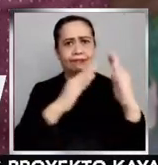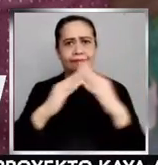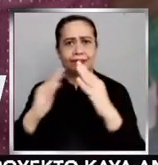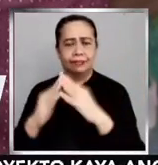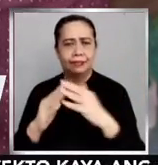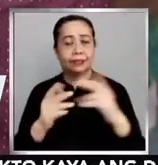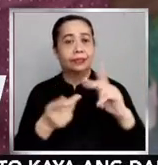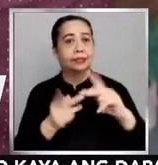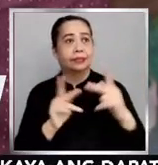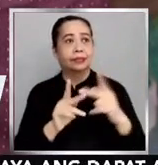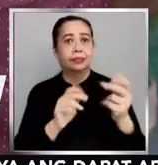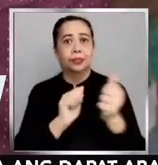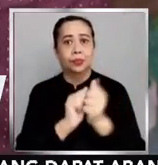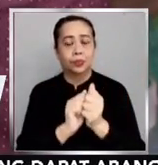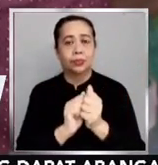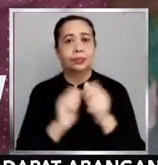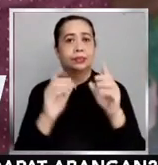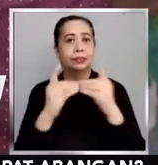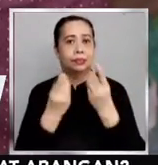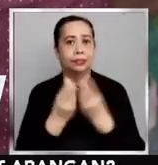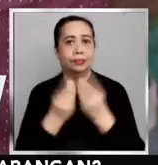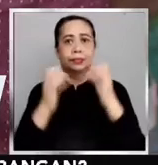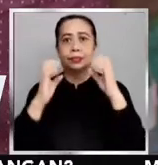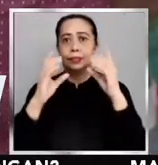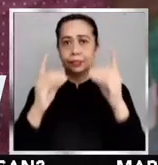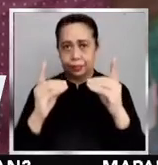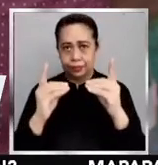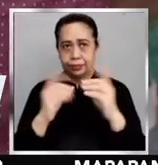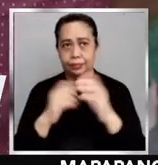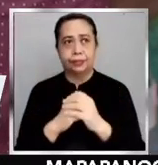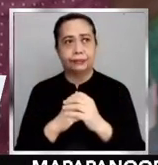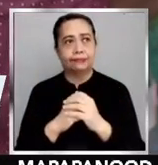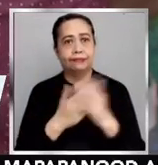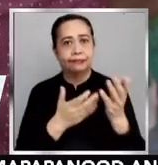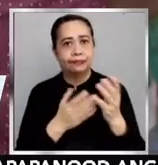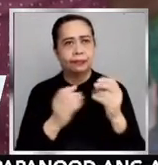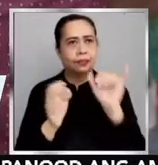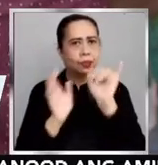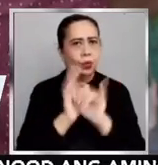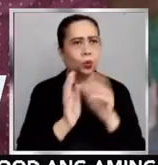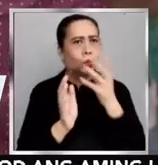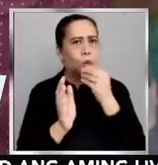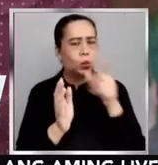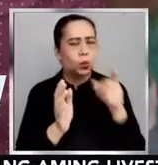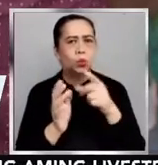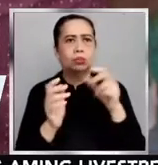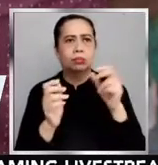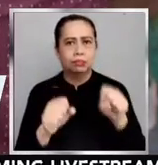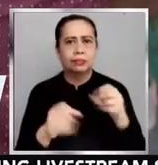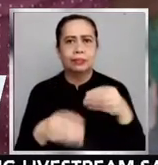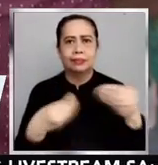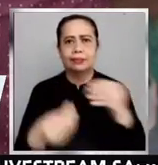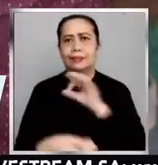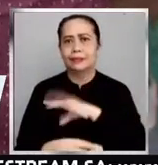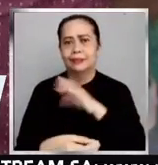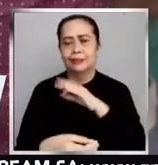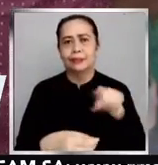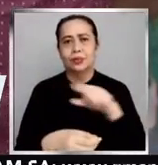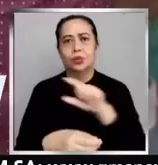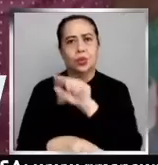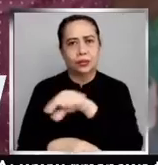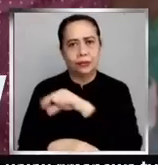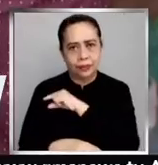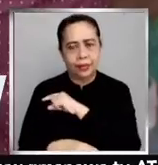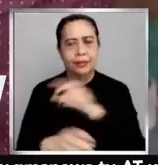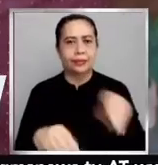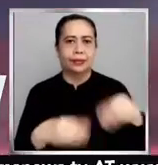nila with the Department of Education is yung pag-identify ng beneficiary teachers natin na qualified para sa